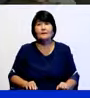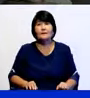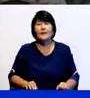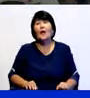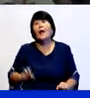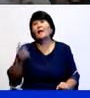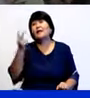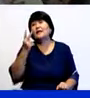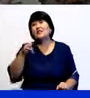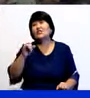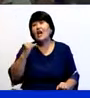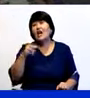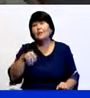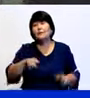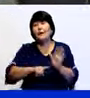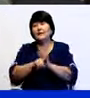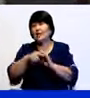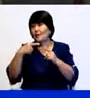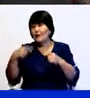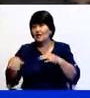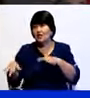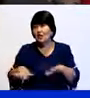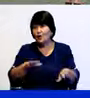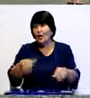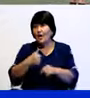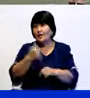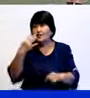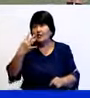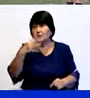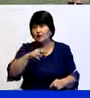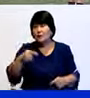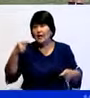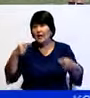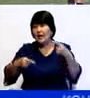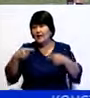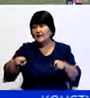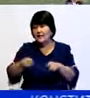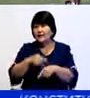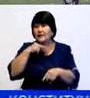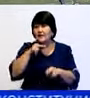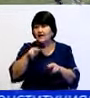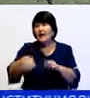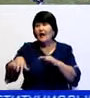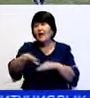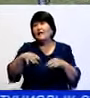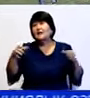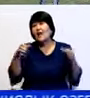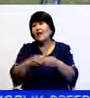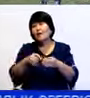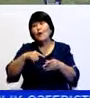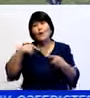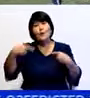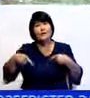Ал екінші тайм басталғанда ойын өрнегі басқа жүрбіді. Алғашқы 45 минутта қарсыластардың қырсырын аңдаған алаңдағы командалар